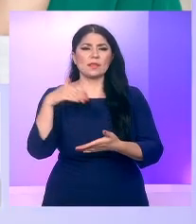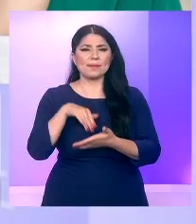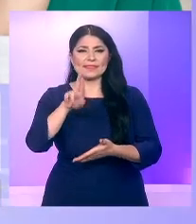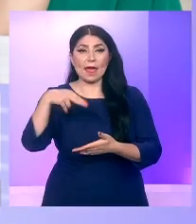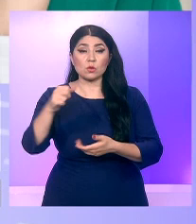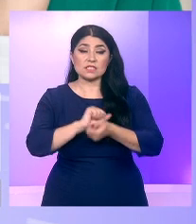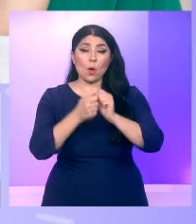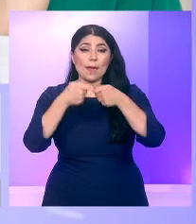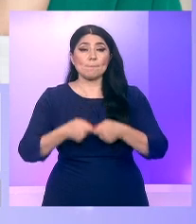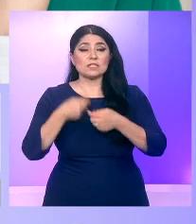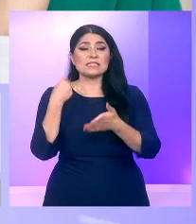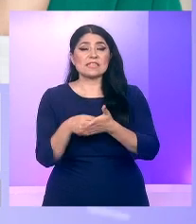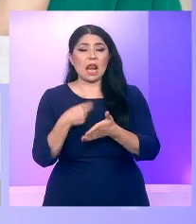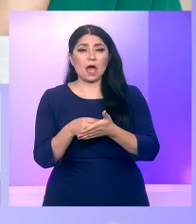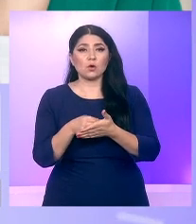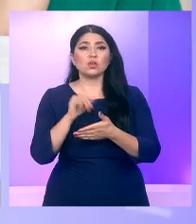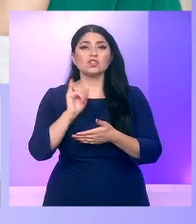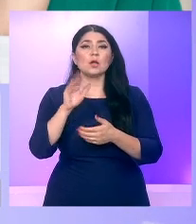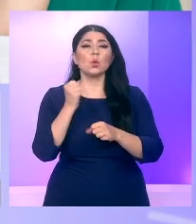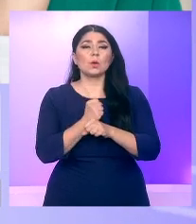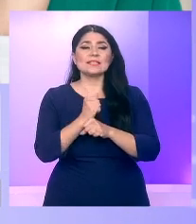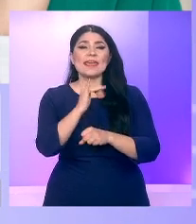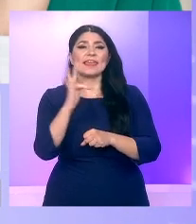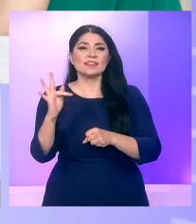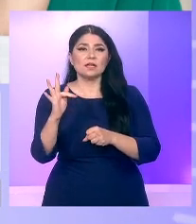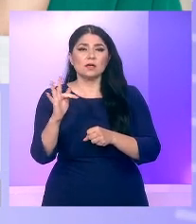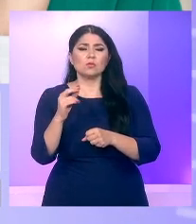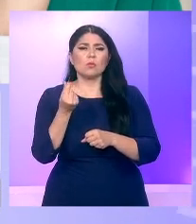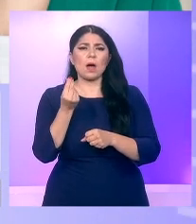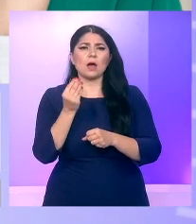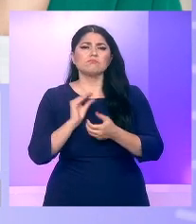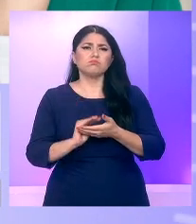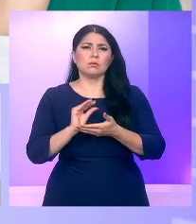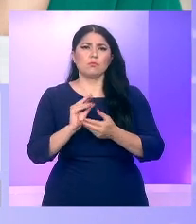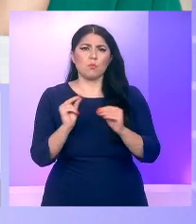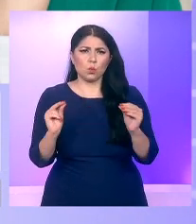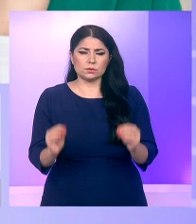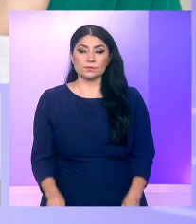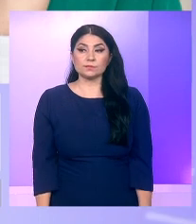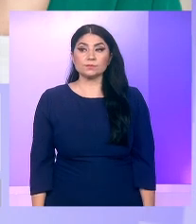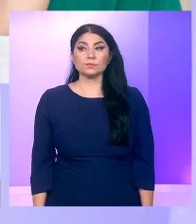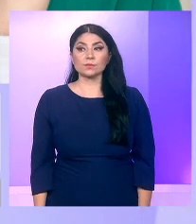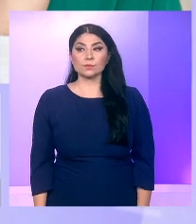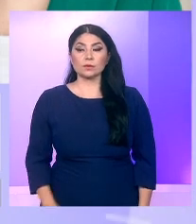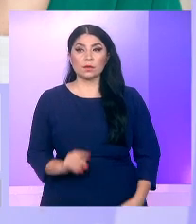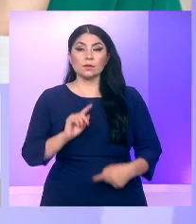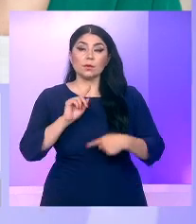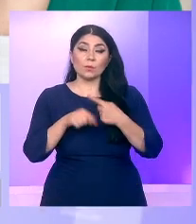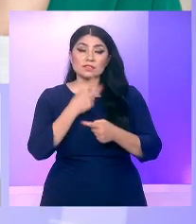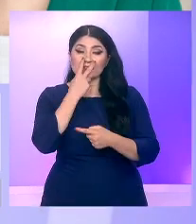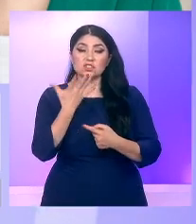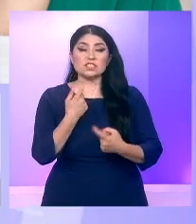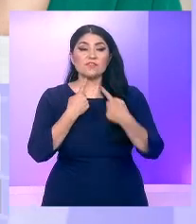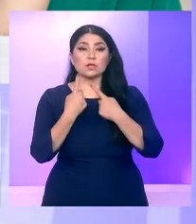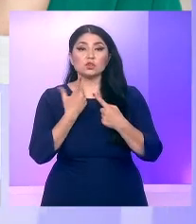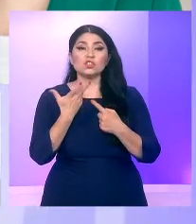sau impozitarea salariilor IT-știlor cu sume foarte mari. Aici vom vedea care va fi discuția și pe